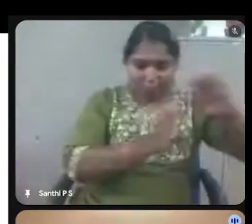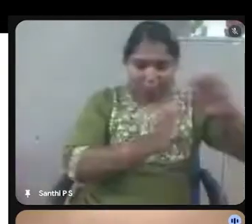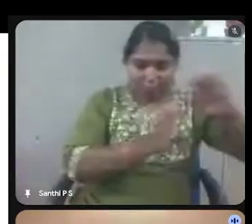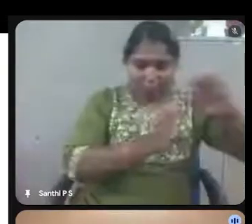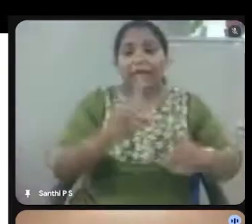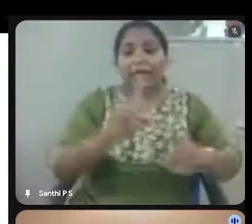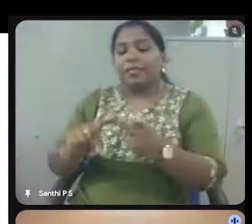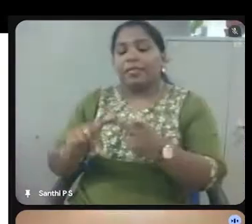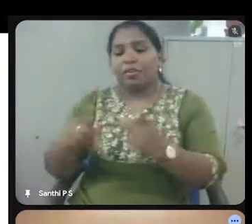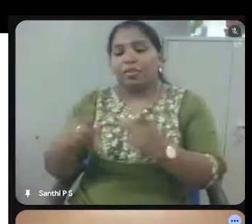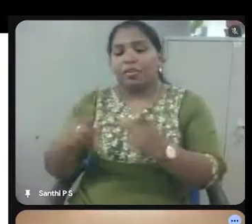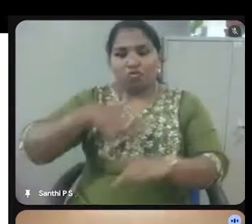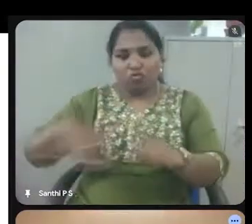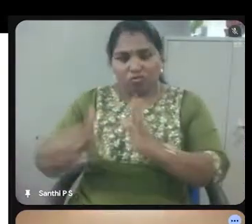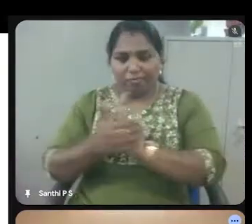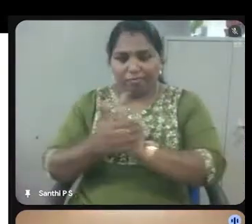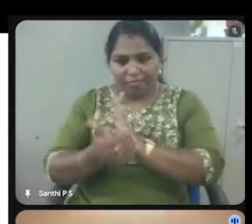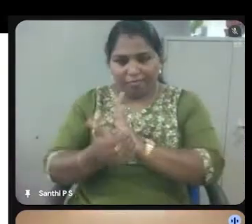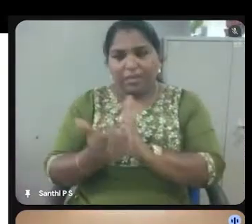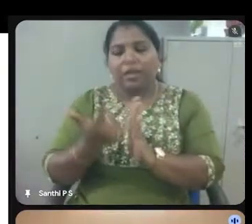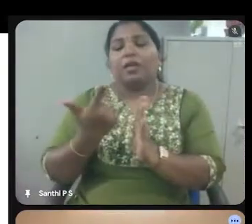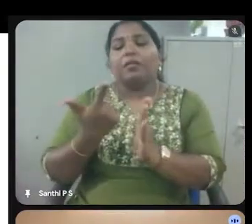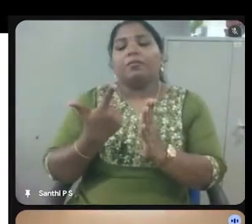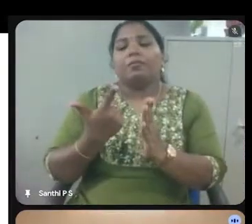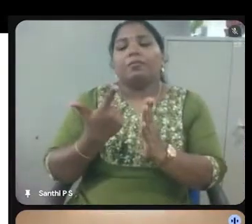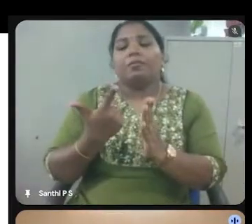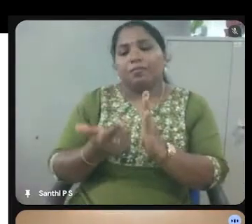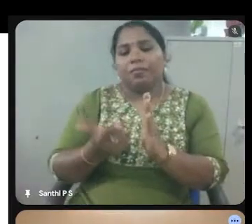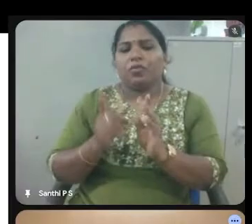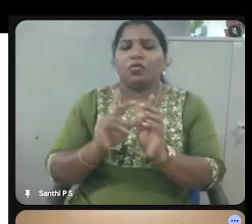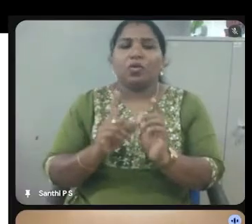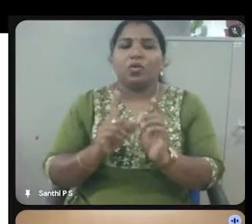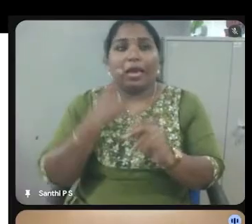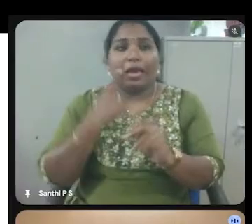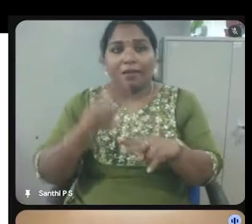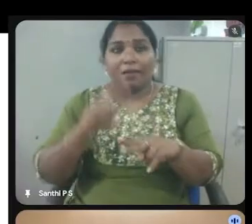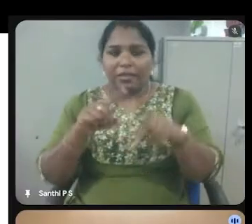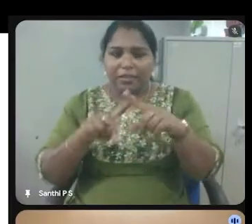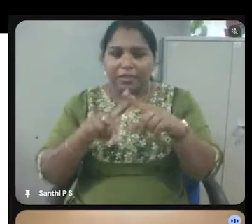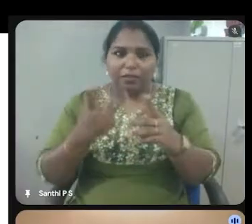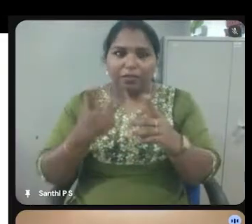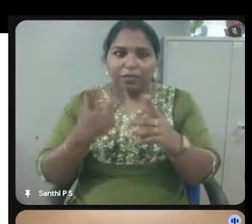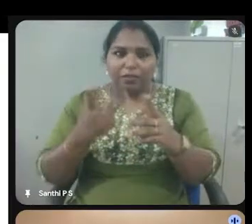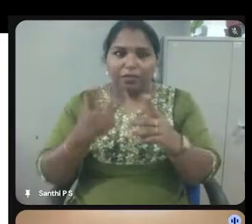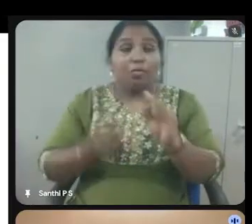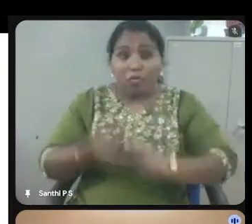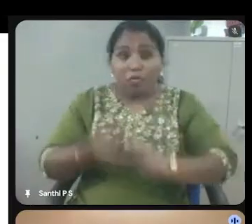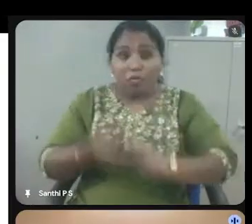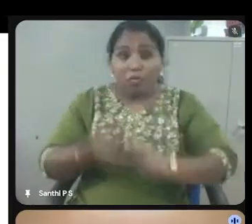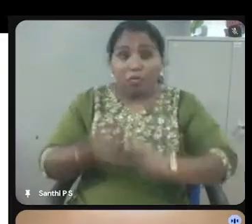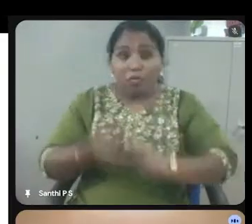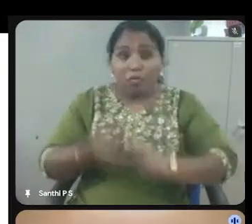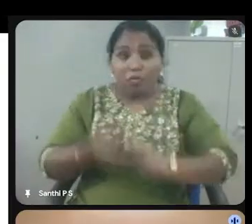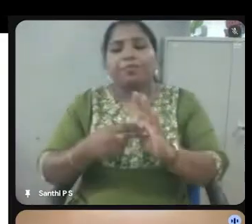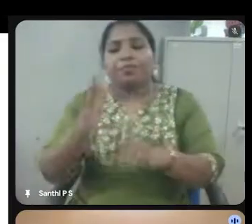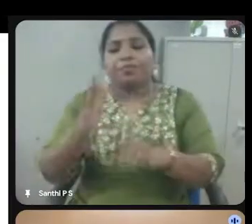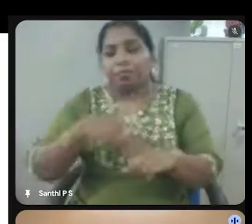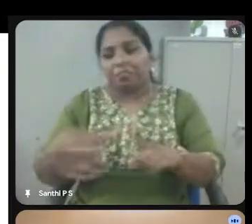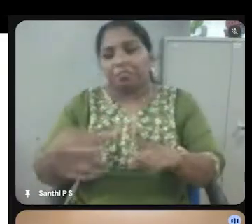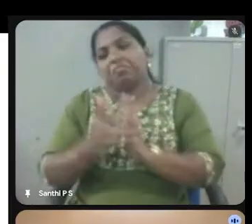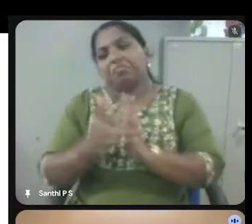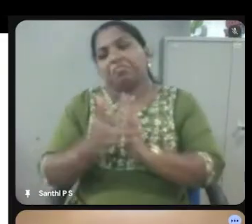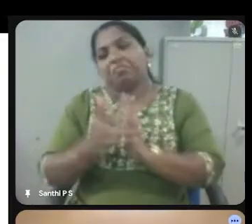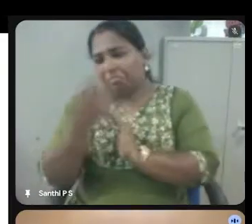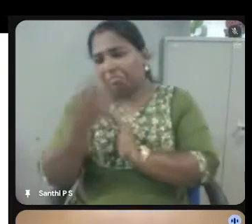കൂടിയാൽ കുട്ടികളുടെ സോഷ്യൽ സ്കിൽസിന്റെ ഡെവലപ്മെന്റിനെ അഫക്ട് ചെയ്യുമോ? അതായത് ഈ അടുത്ത് നടത്തിയൊരു പഠനത്തിൽ നമ്മൾ കണ്ടെത്തിയത് ചെയ്യും